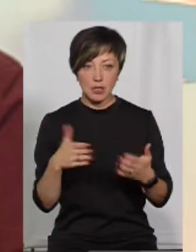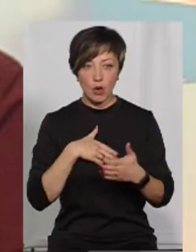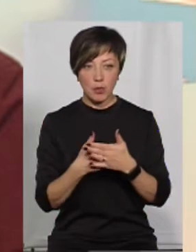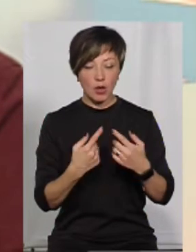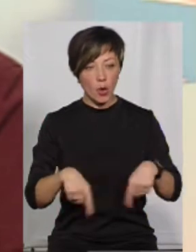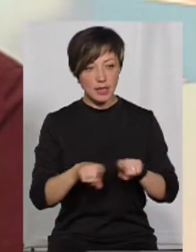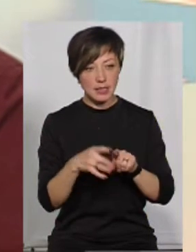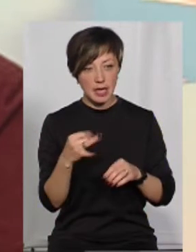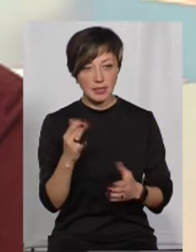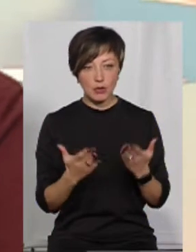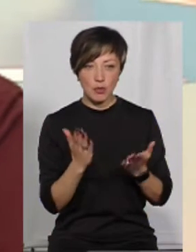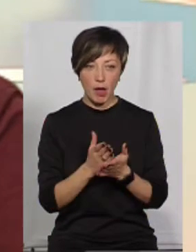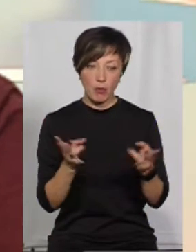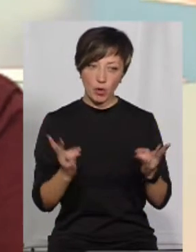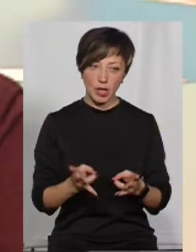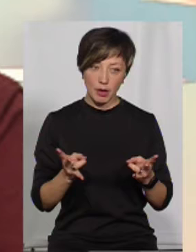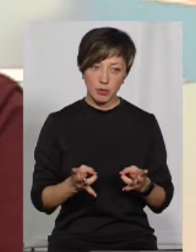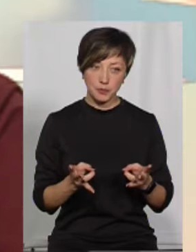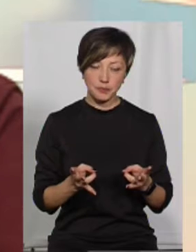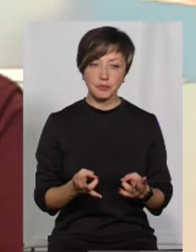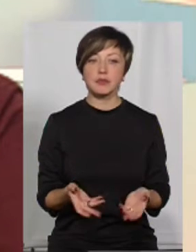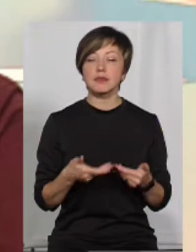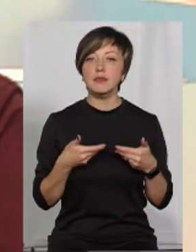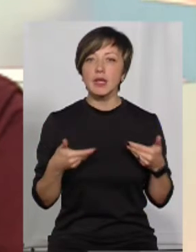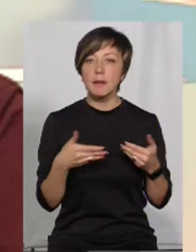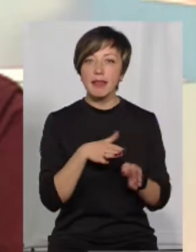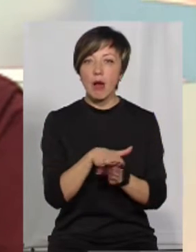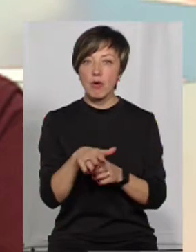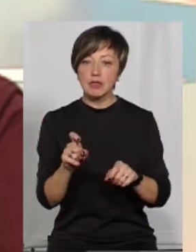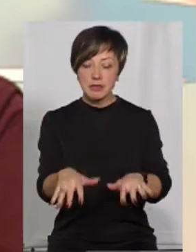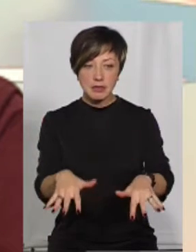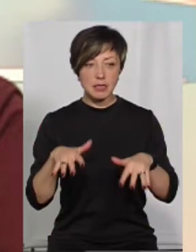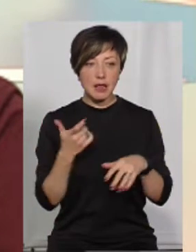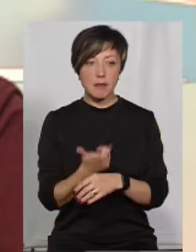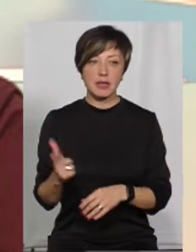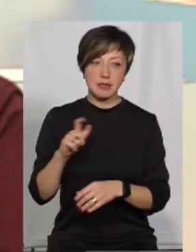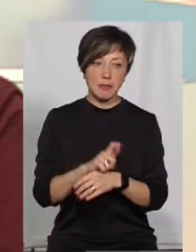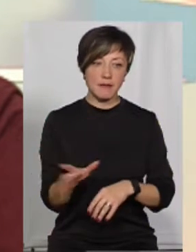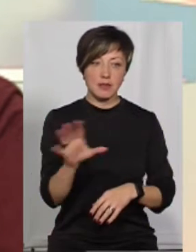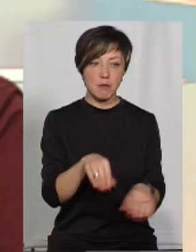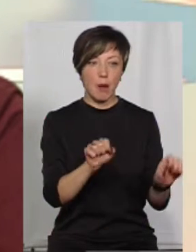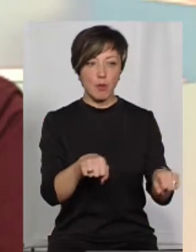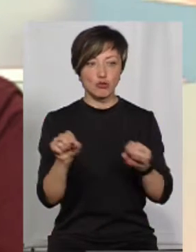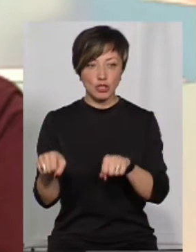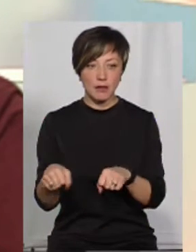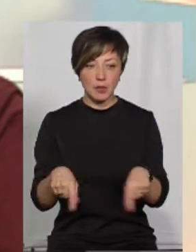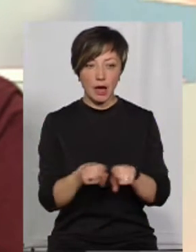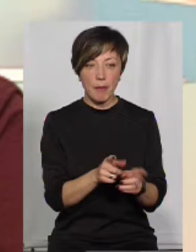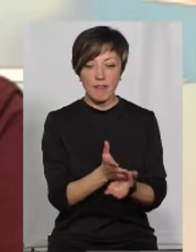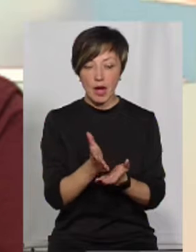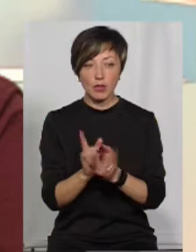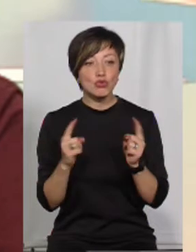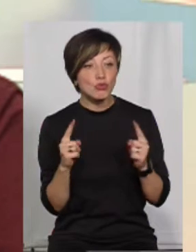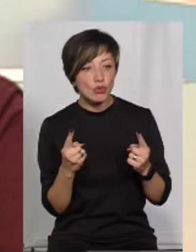громадських організацій, якщо вони на то мають потребу. Тобто ми наповнюємо зал максимально всіма можливими такими